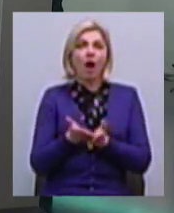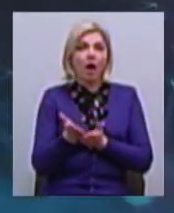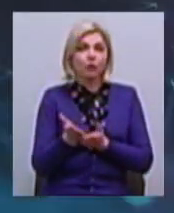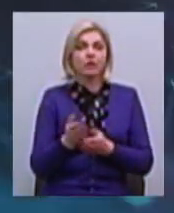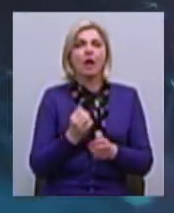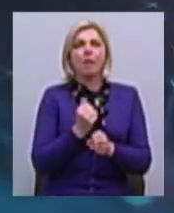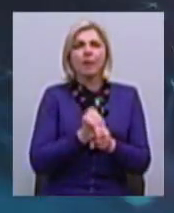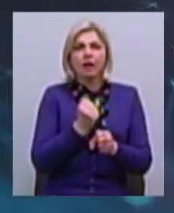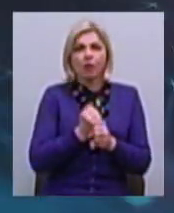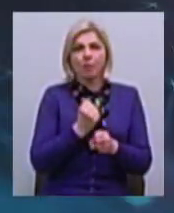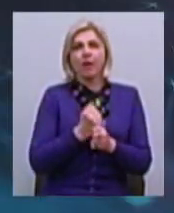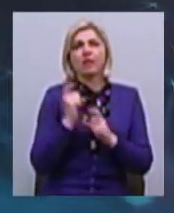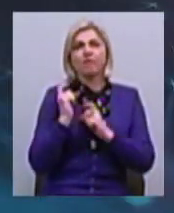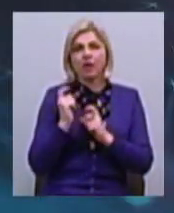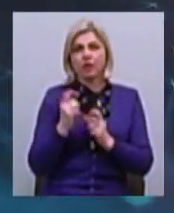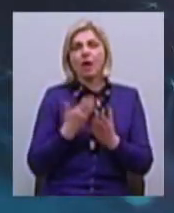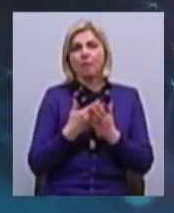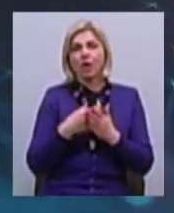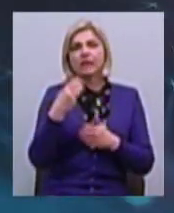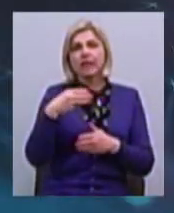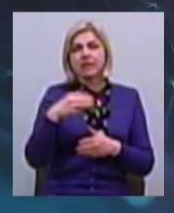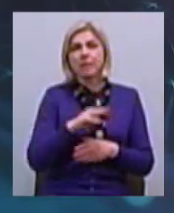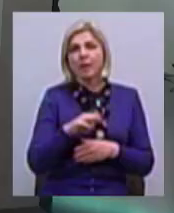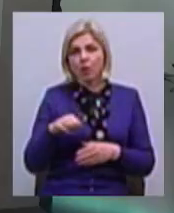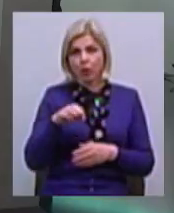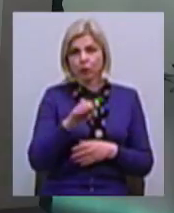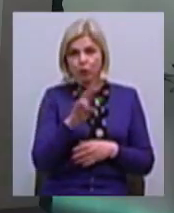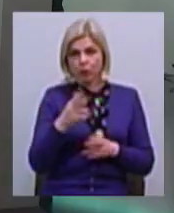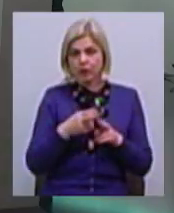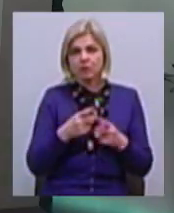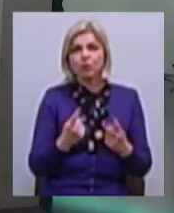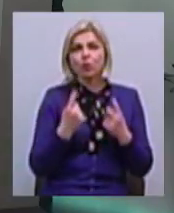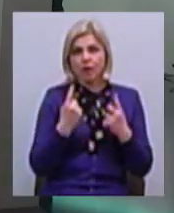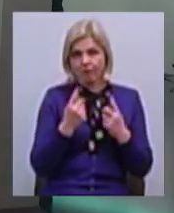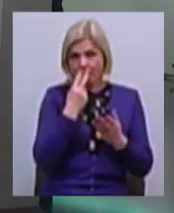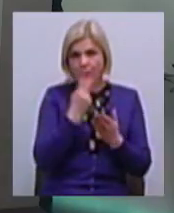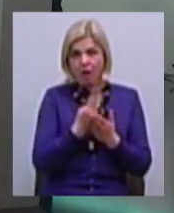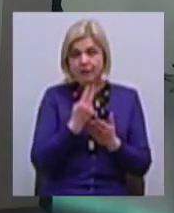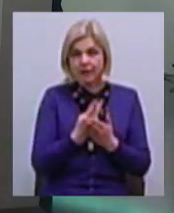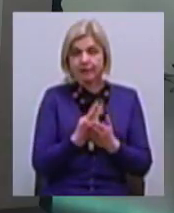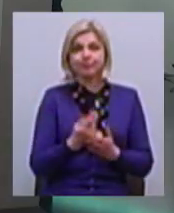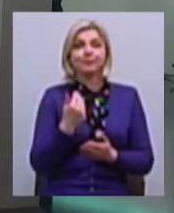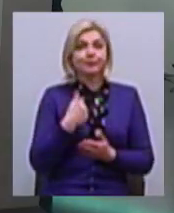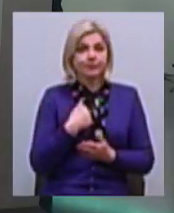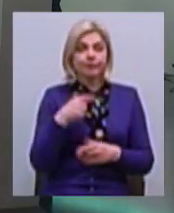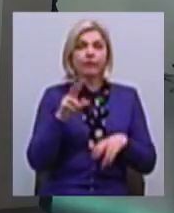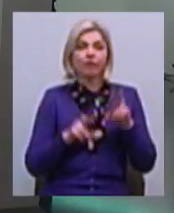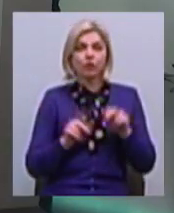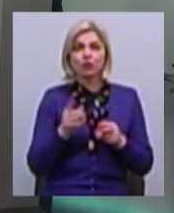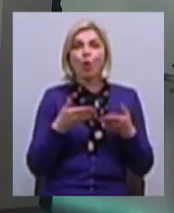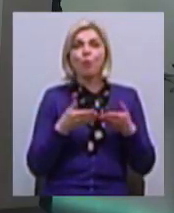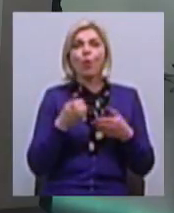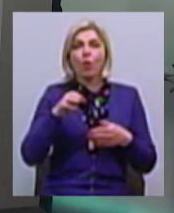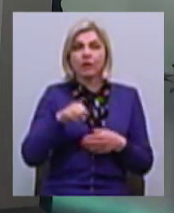переробила вантажів понад 30 мільйонів тонн. Це суттєві дуже показники. Я вважаю, що портова діяльність –